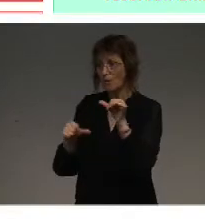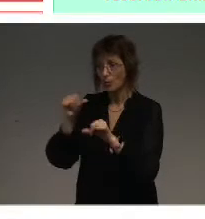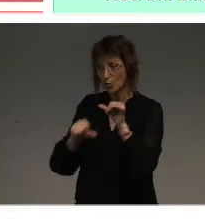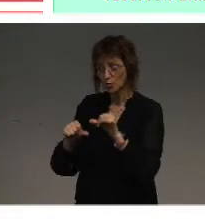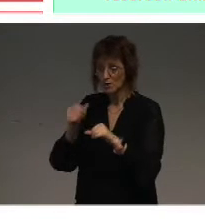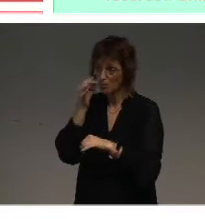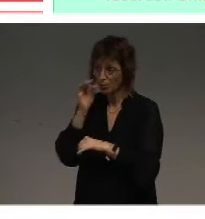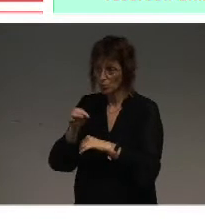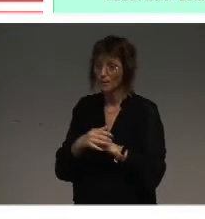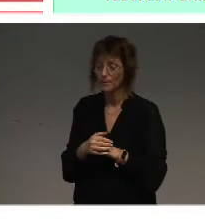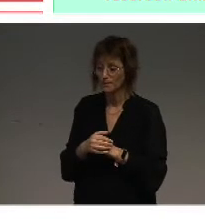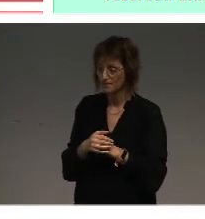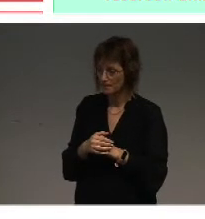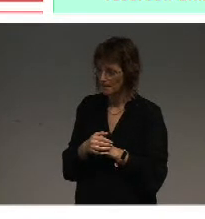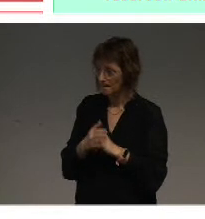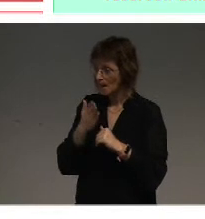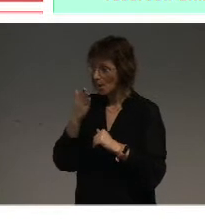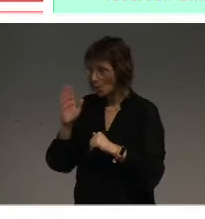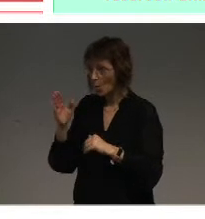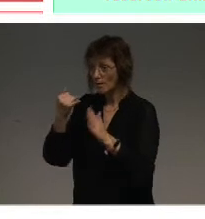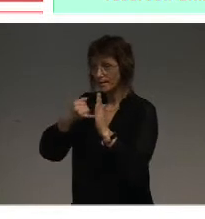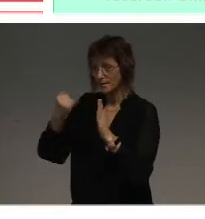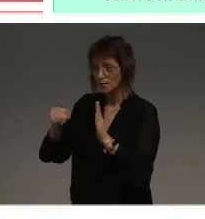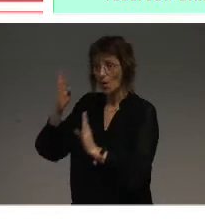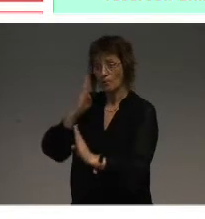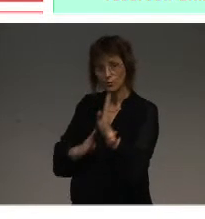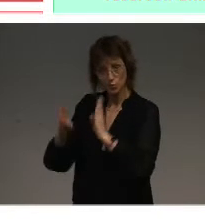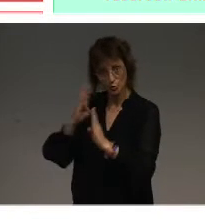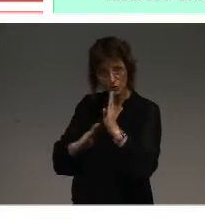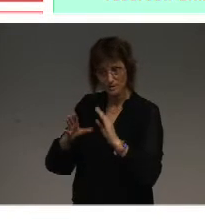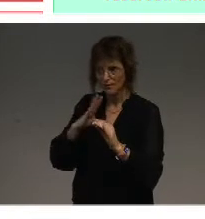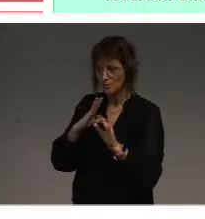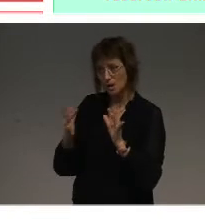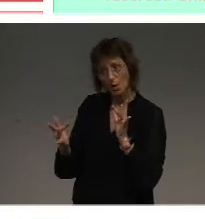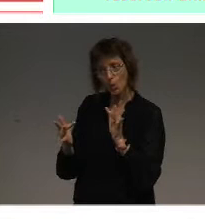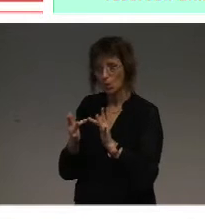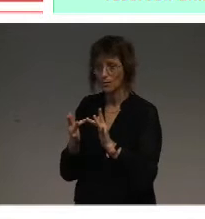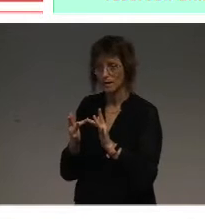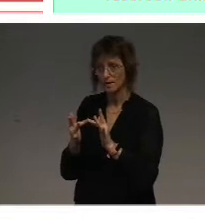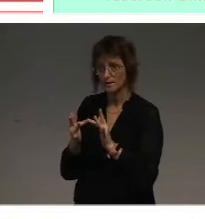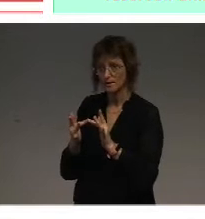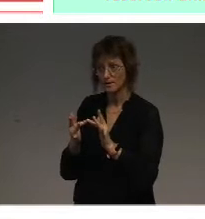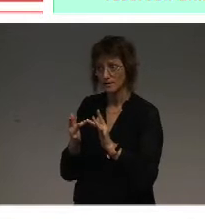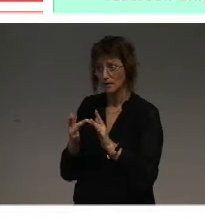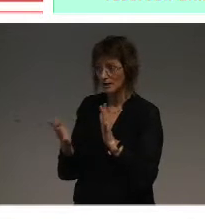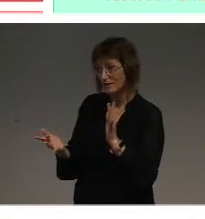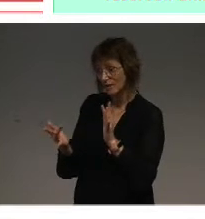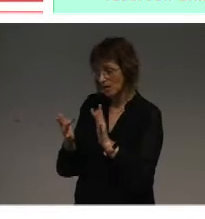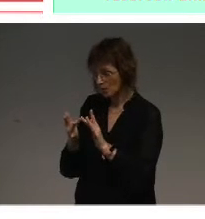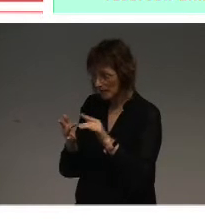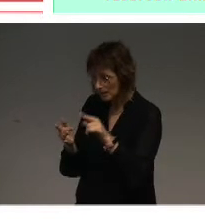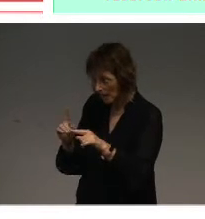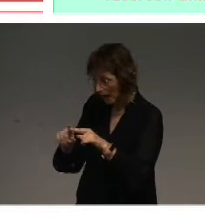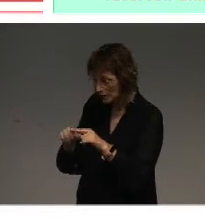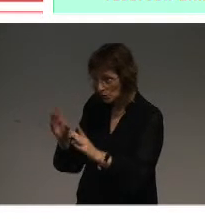non. Donc, et puis des indicateurs biologiques avec les contacts délibérés, c'est-à-dire le fait d'être au contact d'agents biologiques qui en